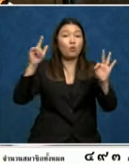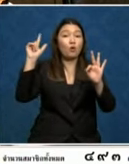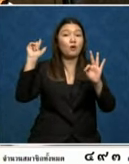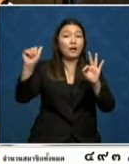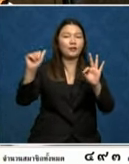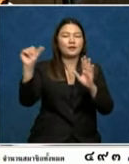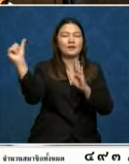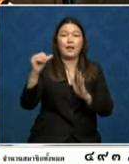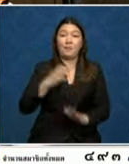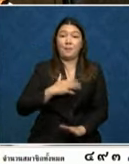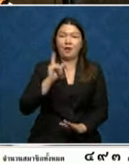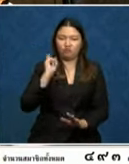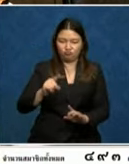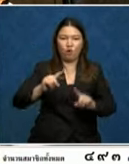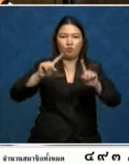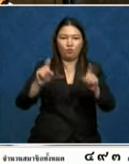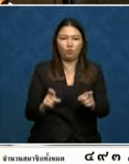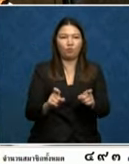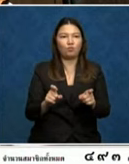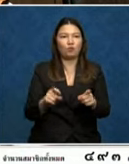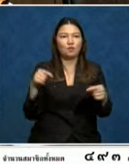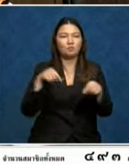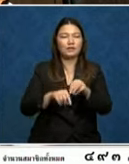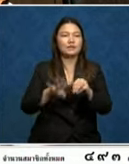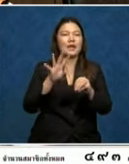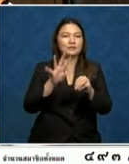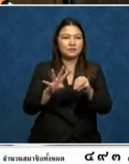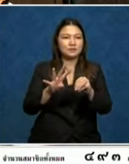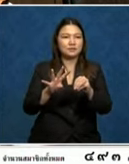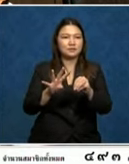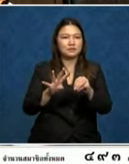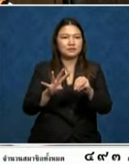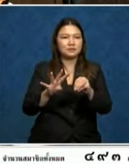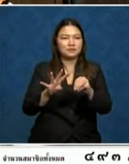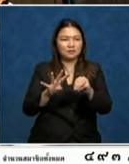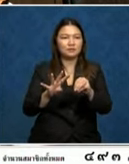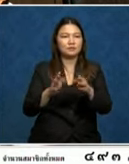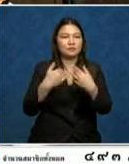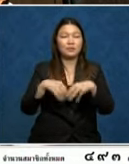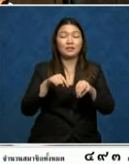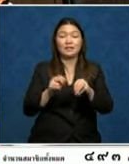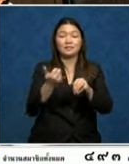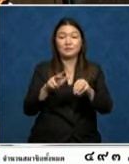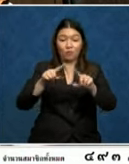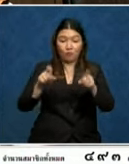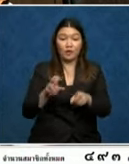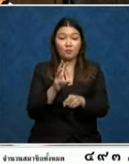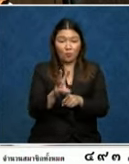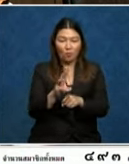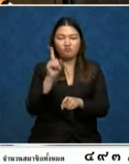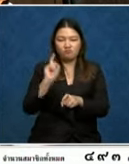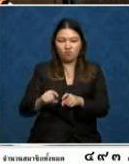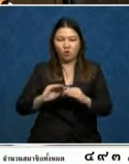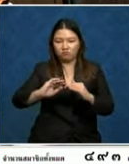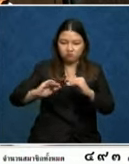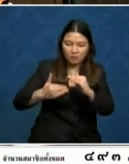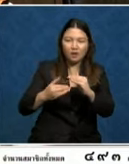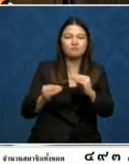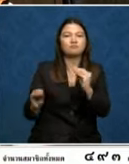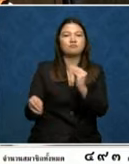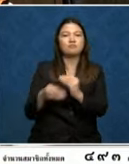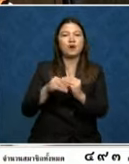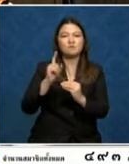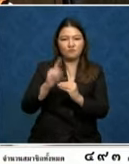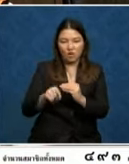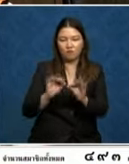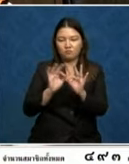ใน มาตา 4 ที่แก้ไขมาตา 13 โง f gefragtโยการเพิมวัก 2 ต่ๆ ให้คอบกรุมนะครั